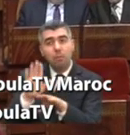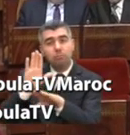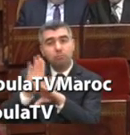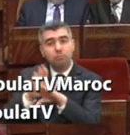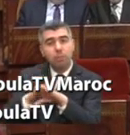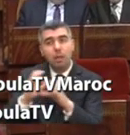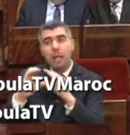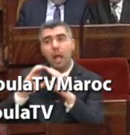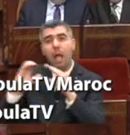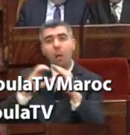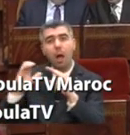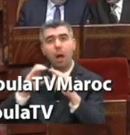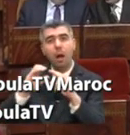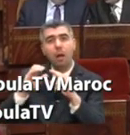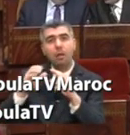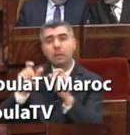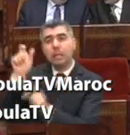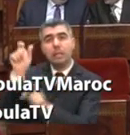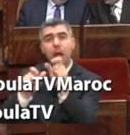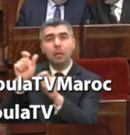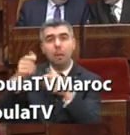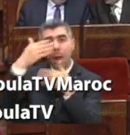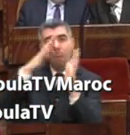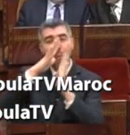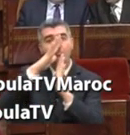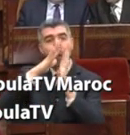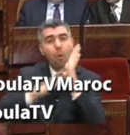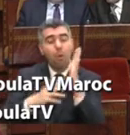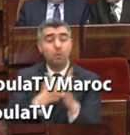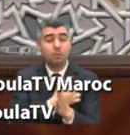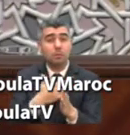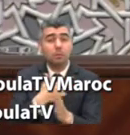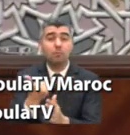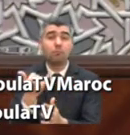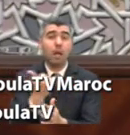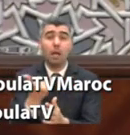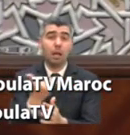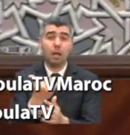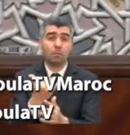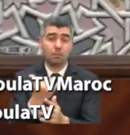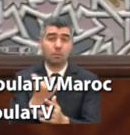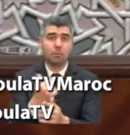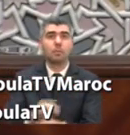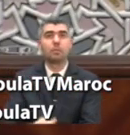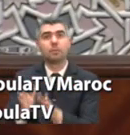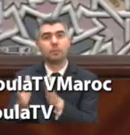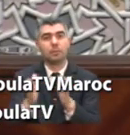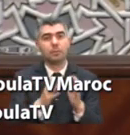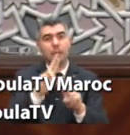بمخاطرها على الصحة العامة والأمن الاجتماعي للبلاد. وشكرا. كلمة لكم سيد الوزير الجواب،